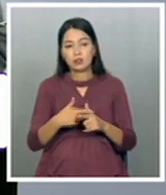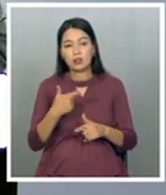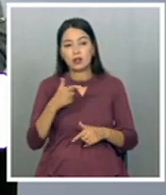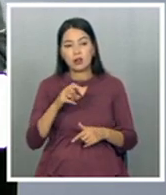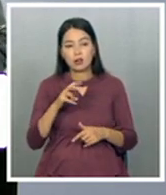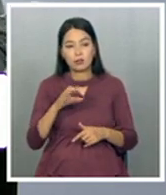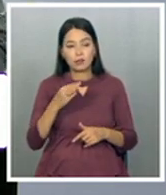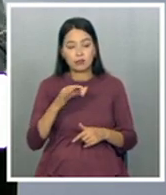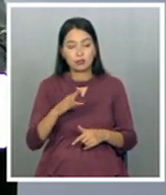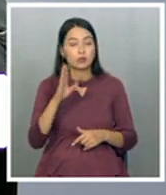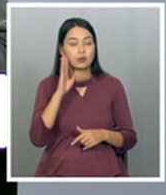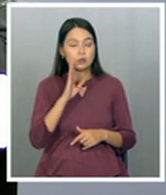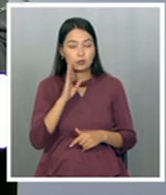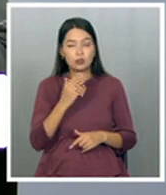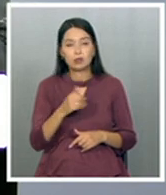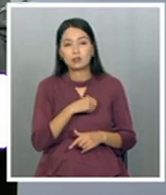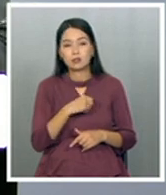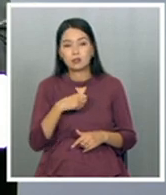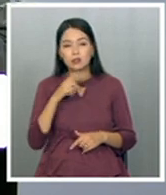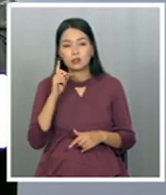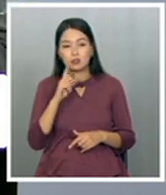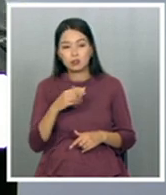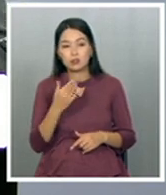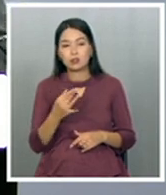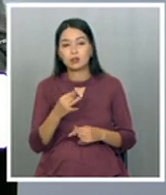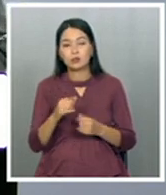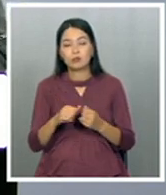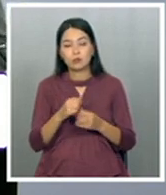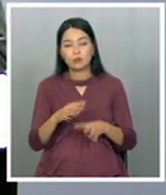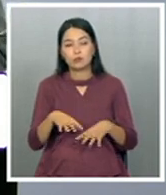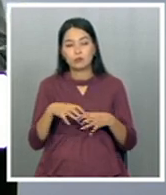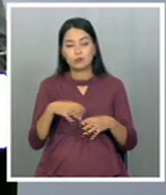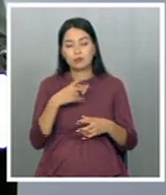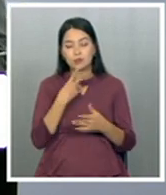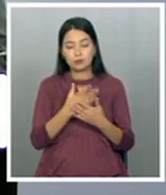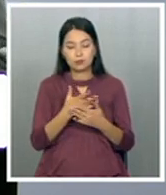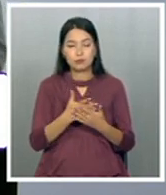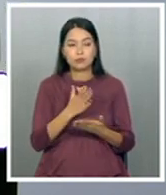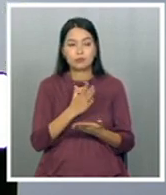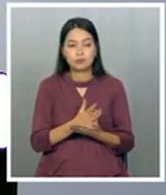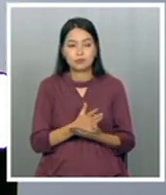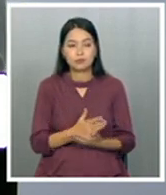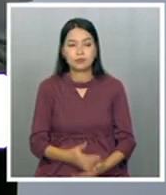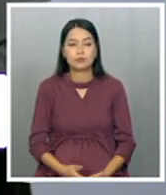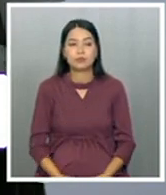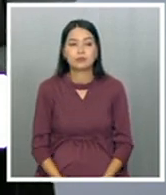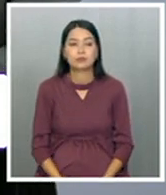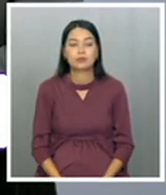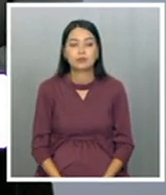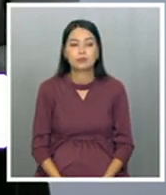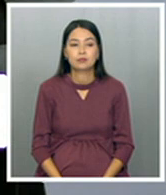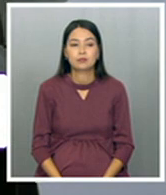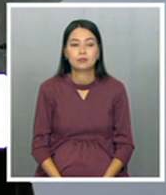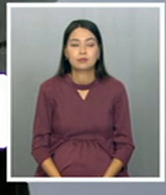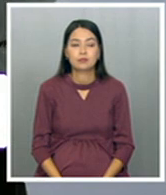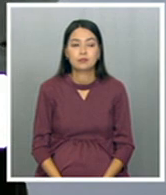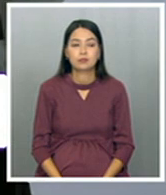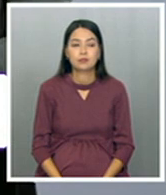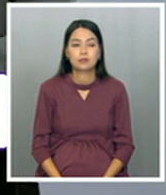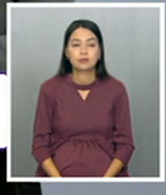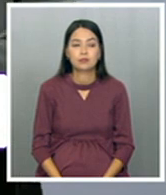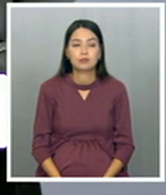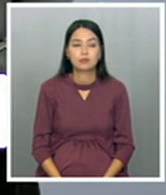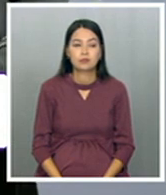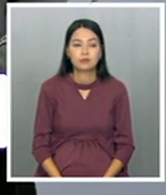тобы, өздеріңіз білесіздер, сор және де сор таң жерлерде өсетін өсімдіктер. Келесі